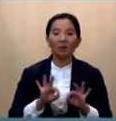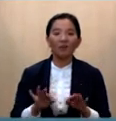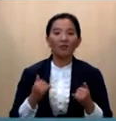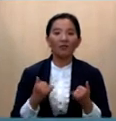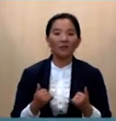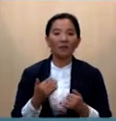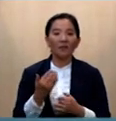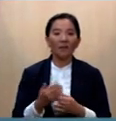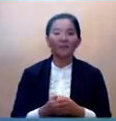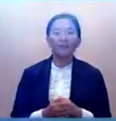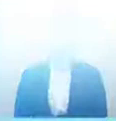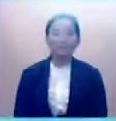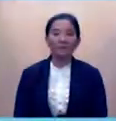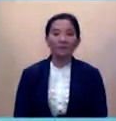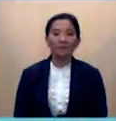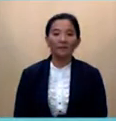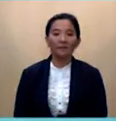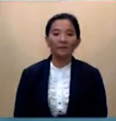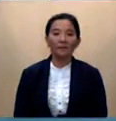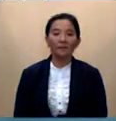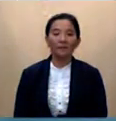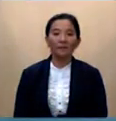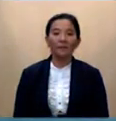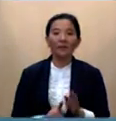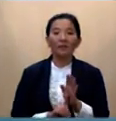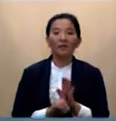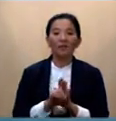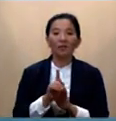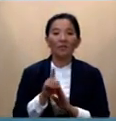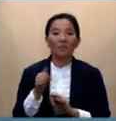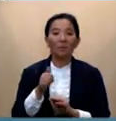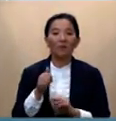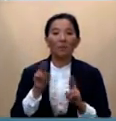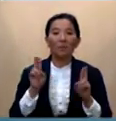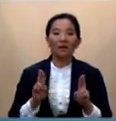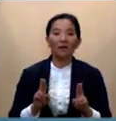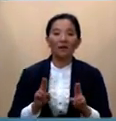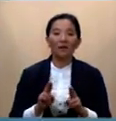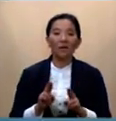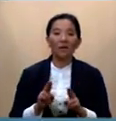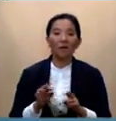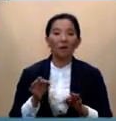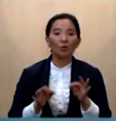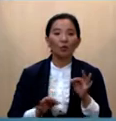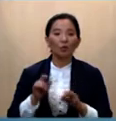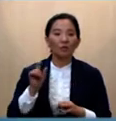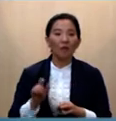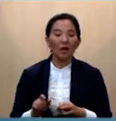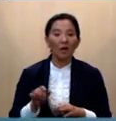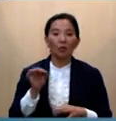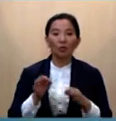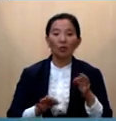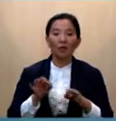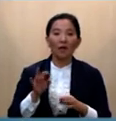сейчас вам. Ну, начинается первое правило – судья, что судья